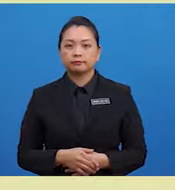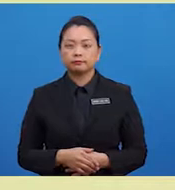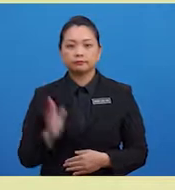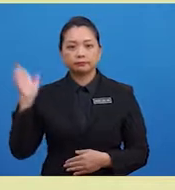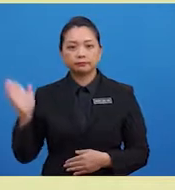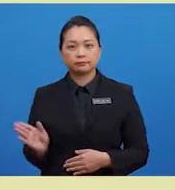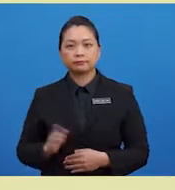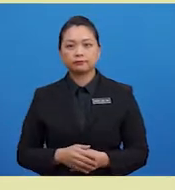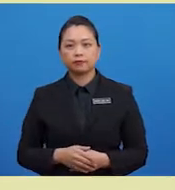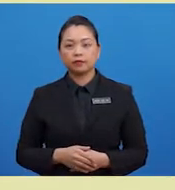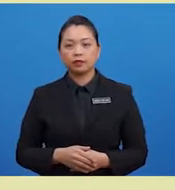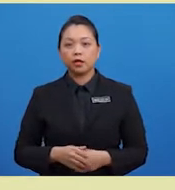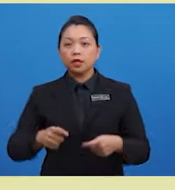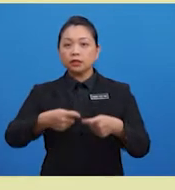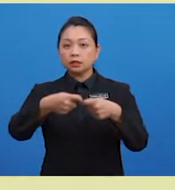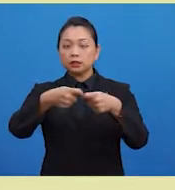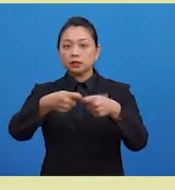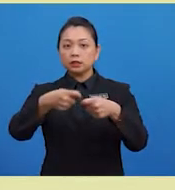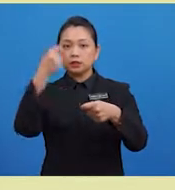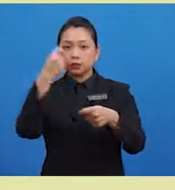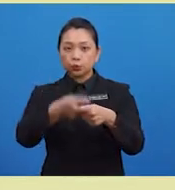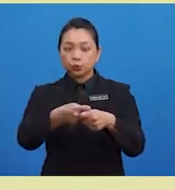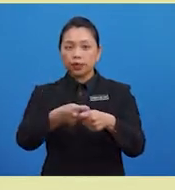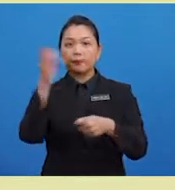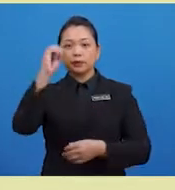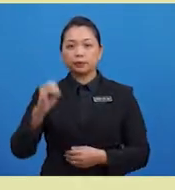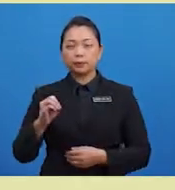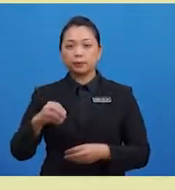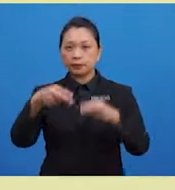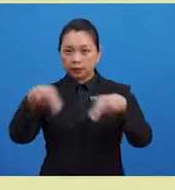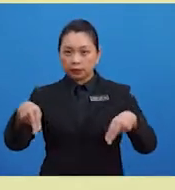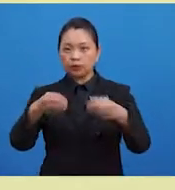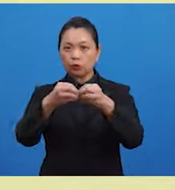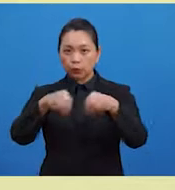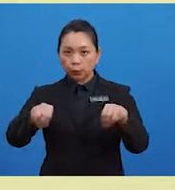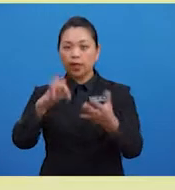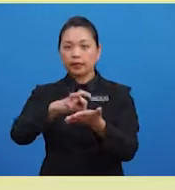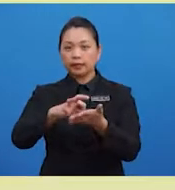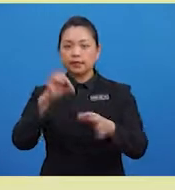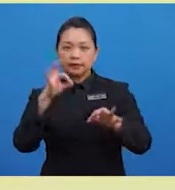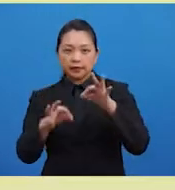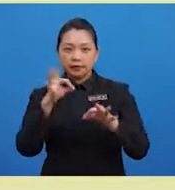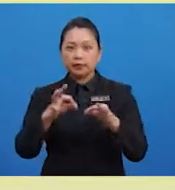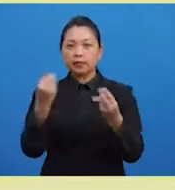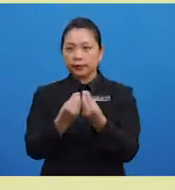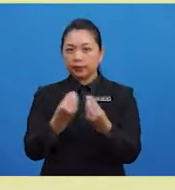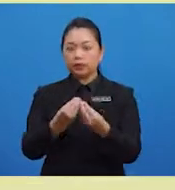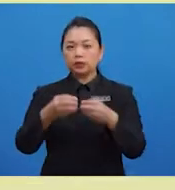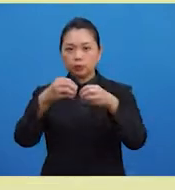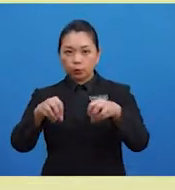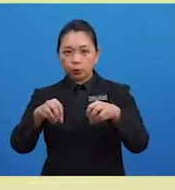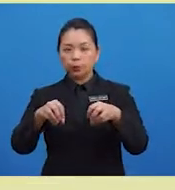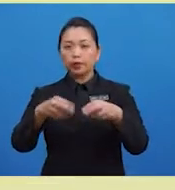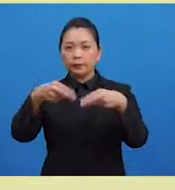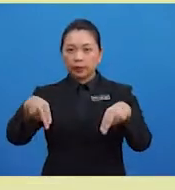Soalannya adalah, tentukan peratus penetasan telur ayam jika bilangan telur yang menetas pada